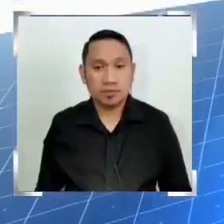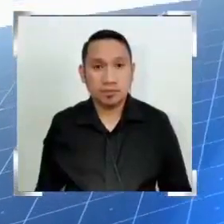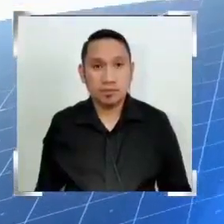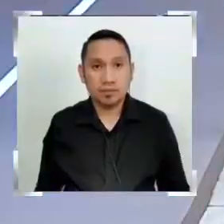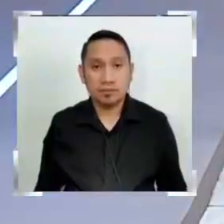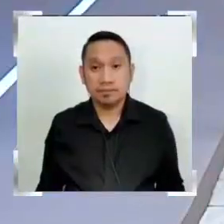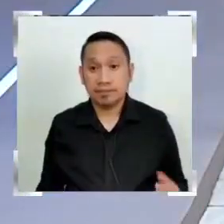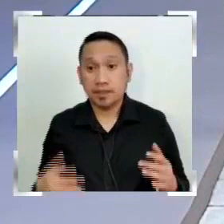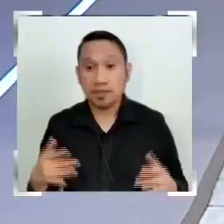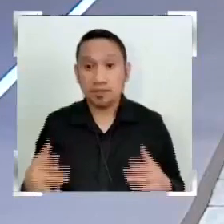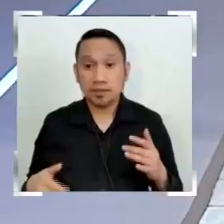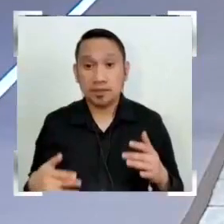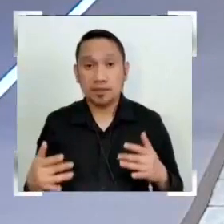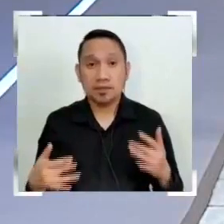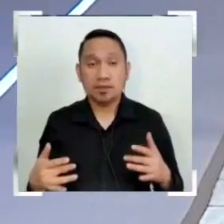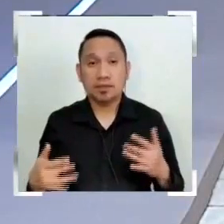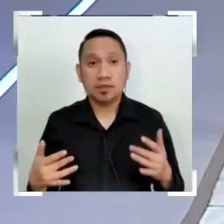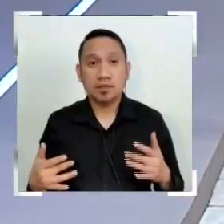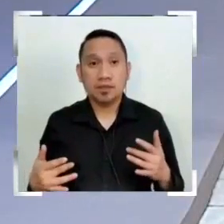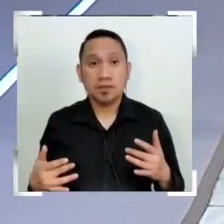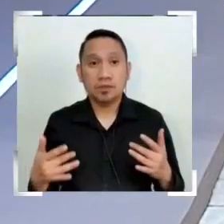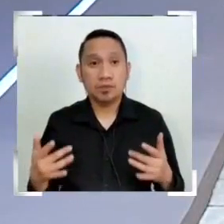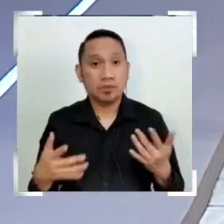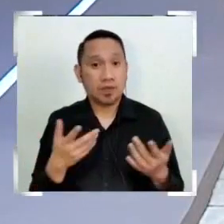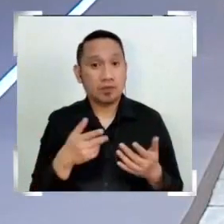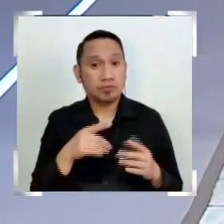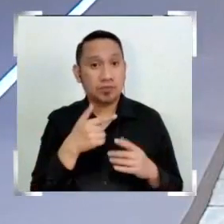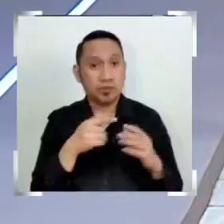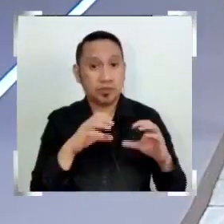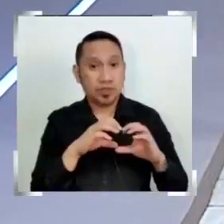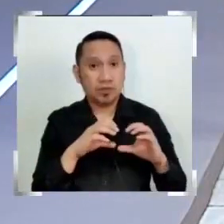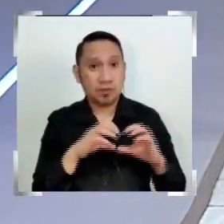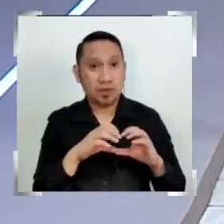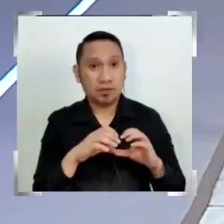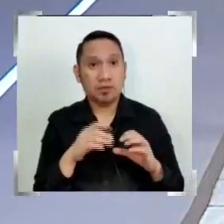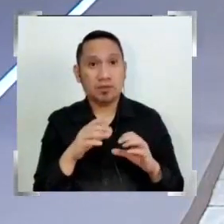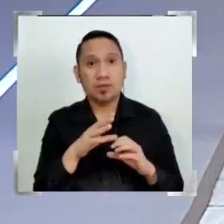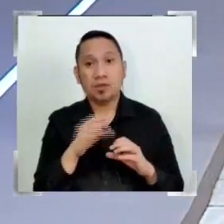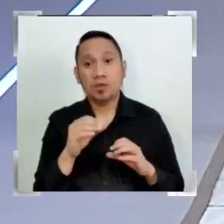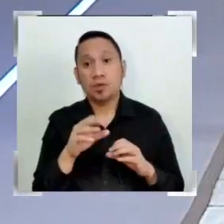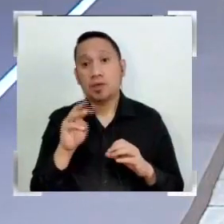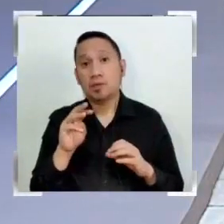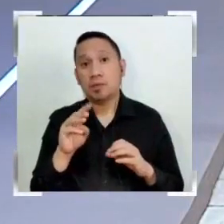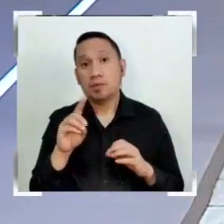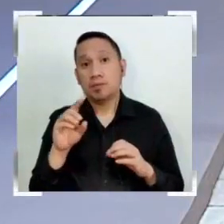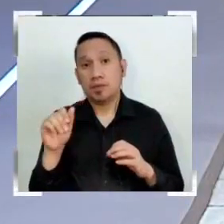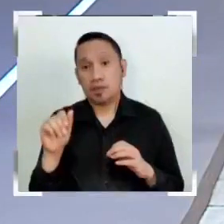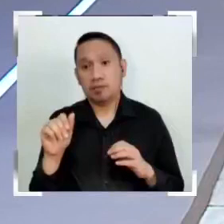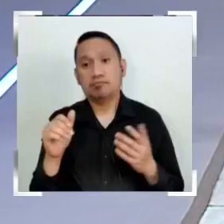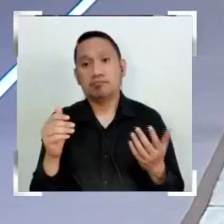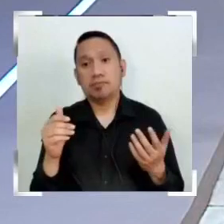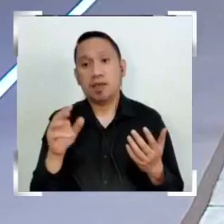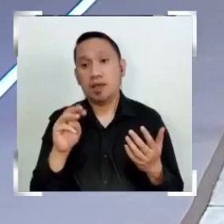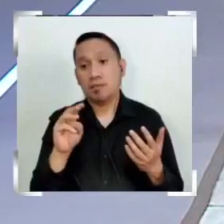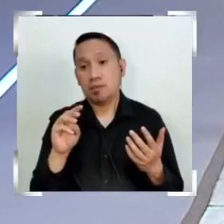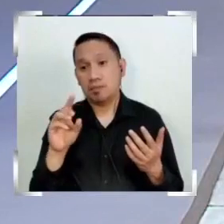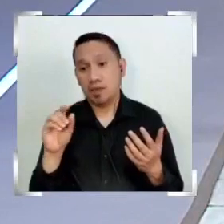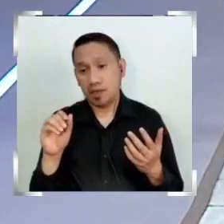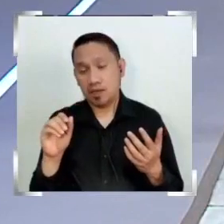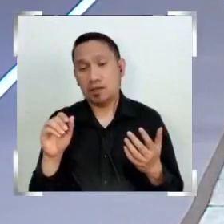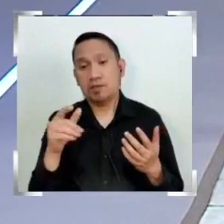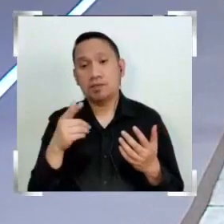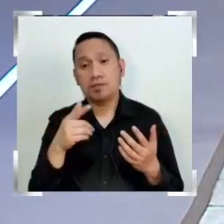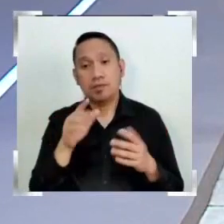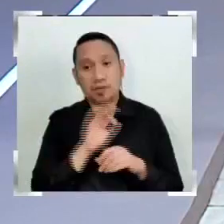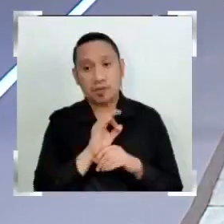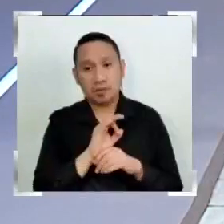Excited po ang cast na official entry ng GMA Pictures at GMA Public Affairs sa Metro Manila Film Festival. Yan ang pelikulang